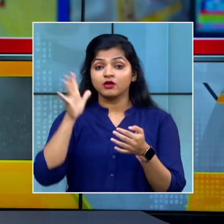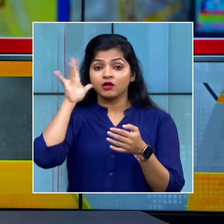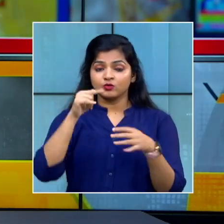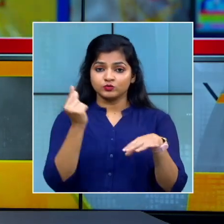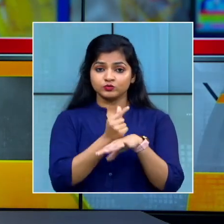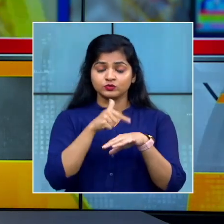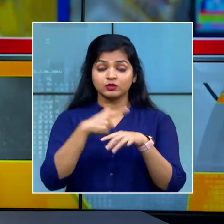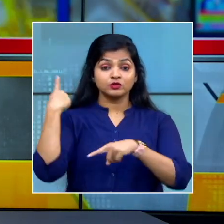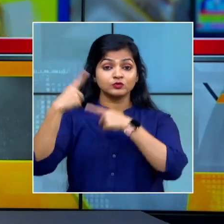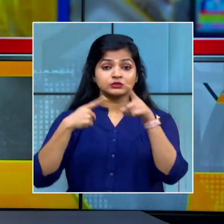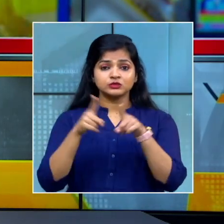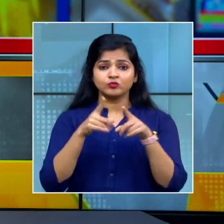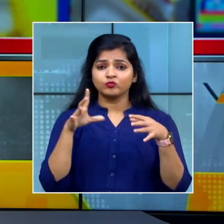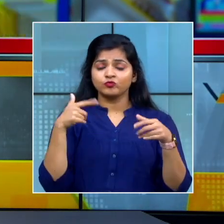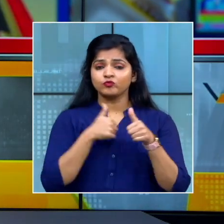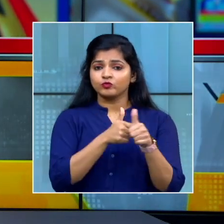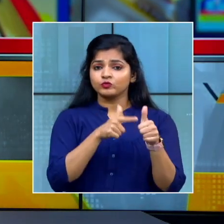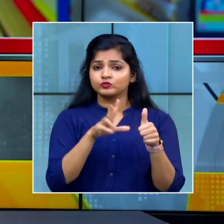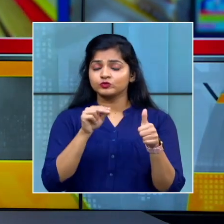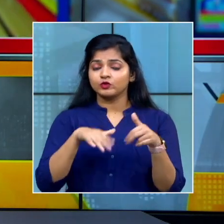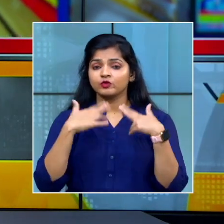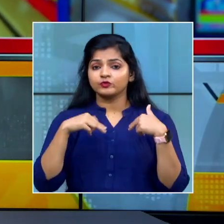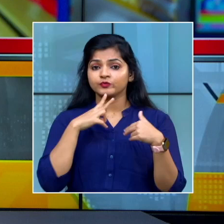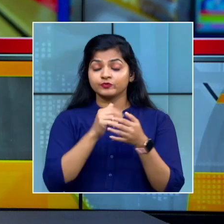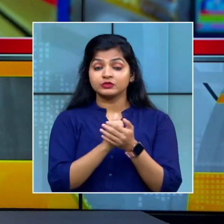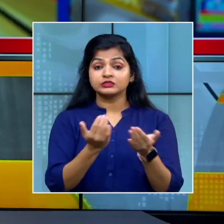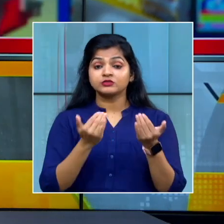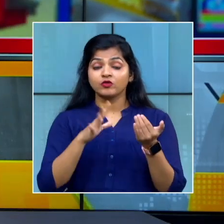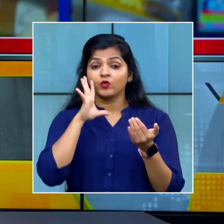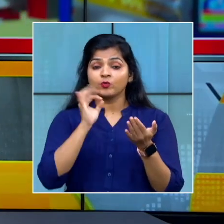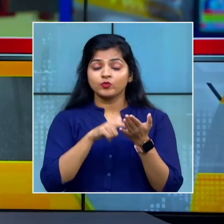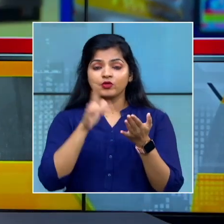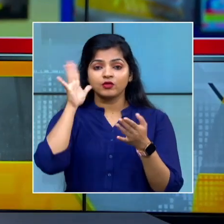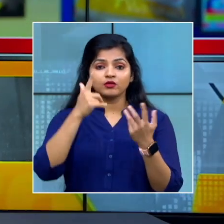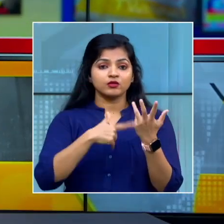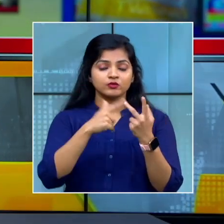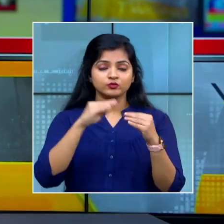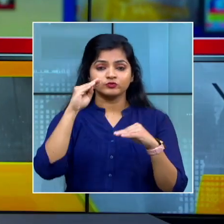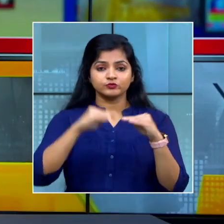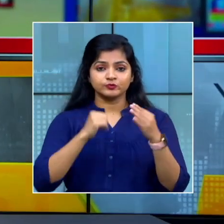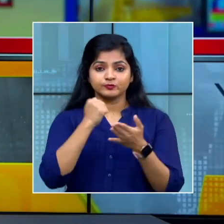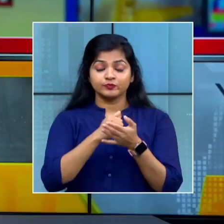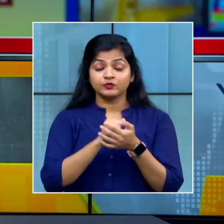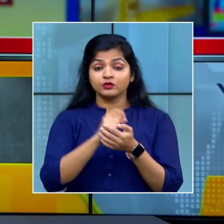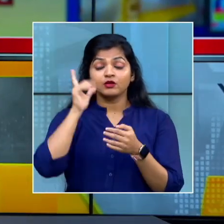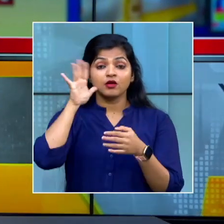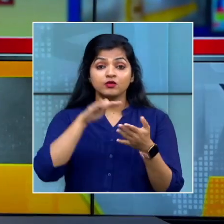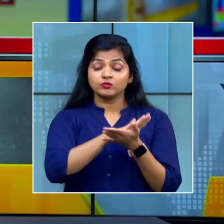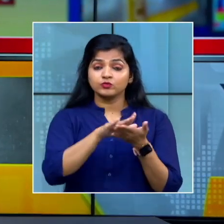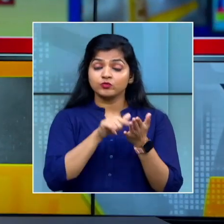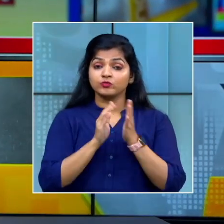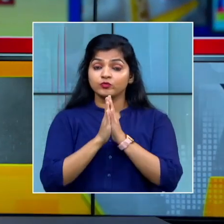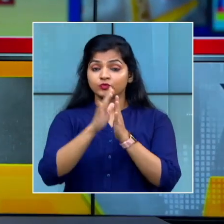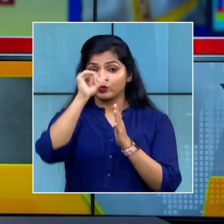ആചാരത്തിന്റെ ഭാഗമല്ല എന്നും ഹൈക്കോടതി വ്യക്തമാക്കി. സുരക്ഷ മുൻനിർത്തി ആനകളുടെ എണ്ണം പരിമിതപ്പെടുത്തണം. ആനയില്ലെങ്കിൽ ഹിന്ദുമതം ഇല്ലാതാവുമോ എന്നും ഡിവിഷൻ ബെഞ്ച്